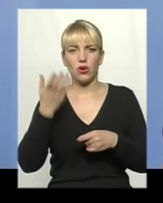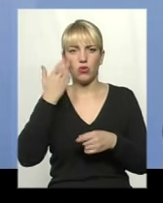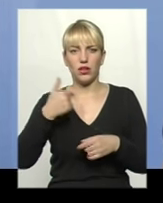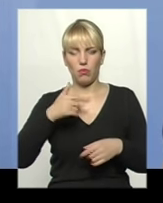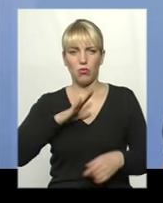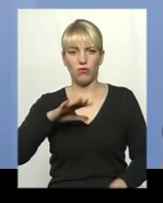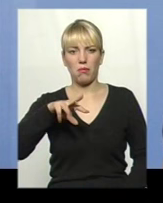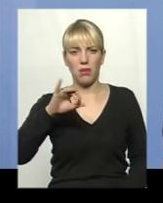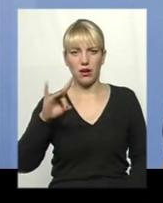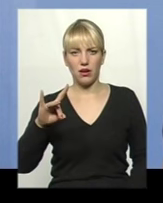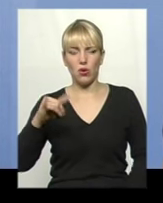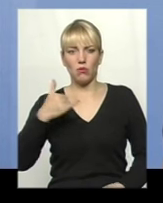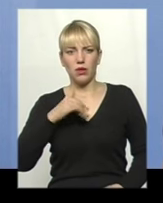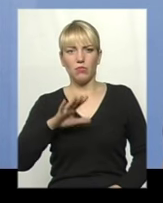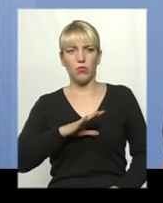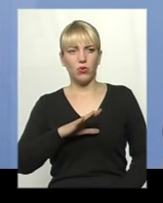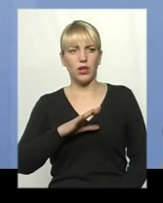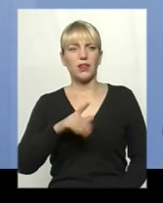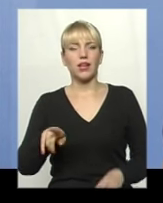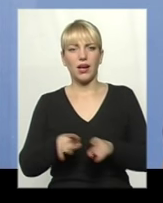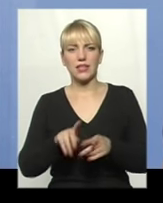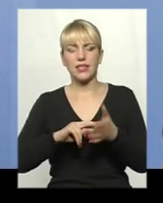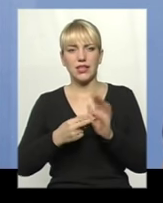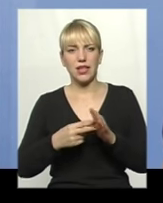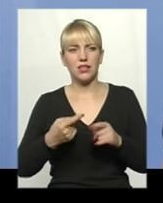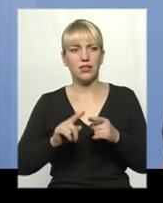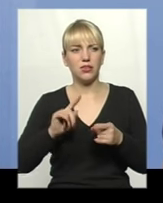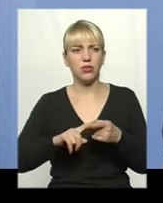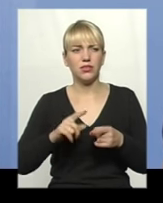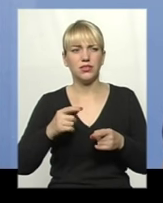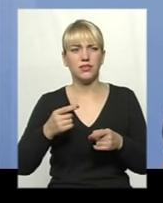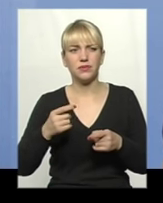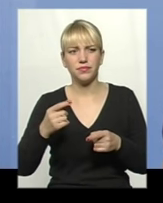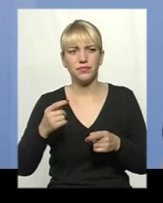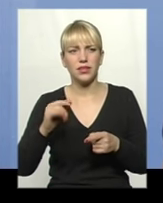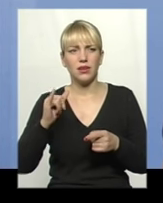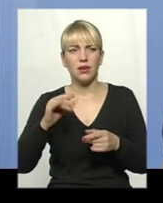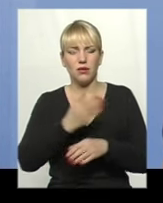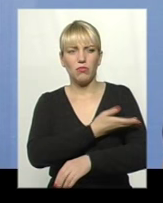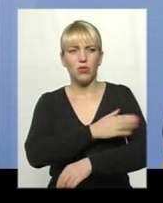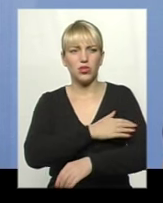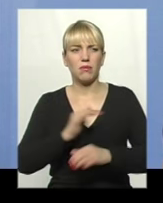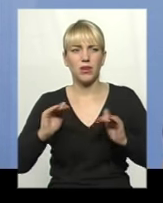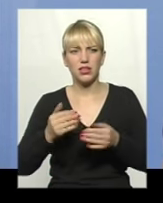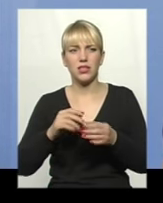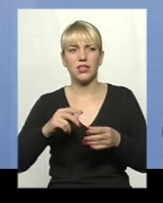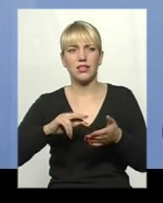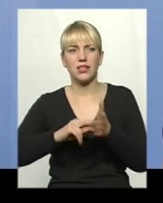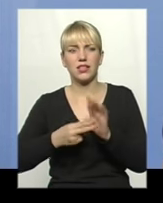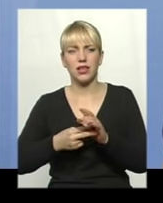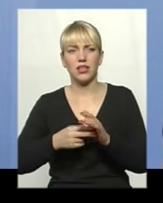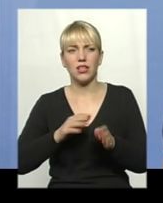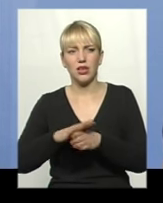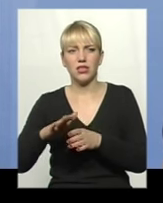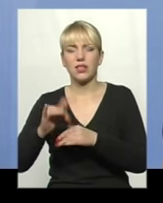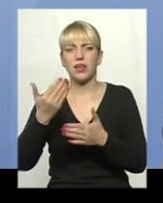мером, у нас була дуже чітка стратегія. Вона була до 2020 року. Вона по сьогоднішній день, ця стратегія, реалізується. І